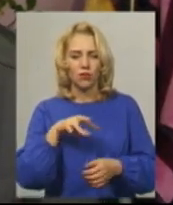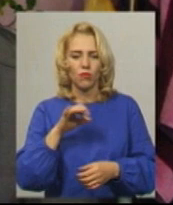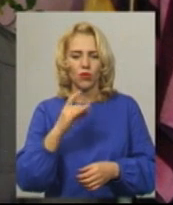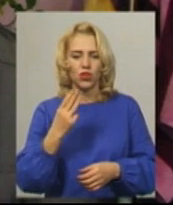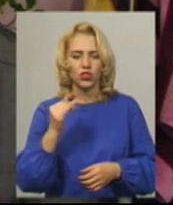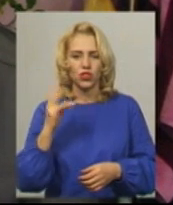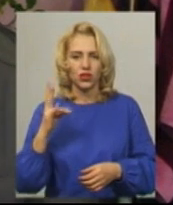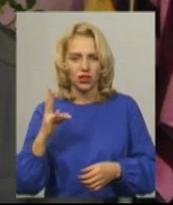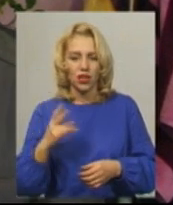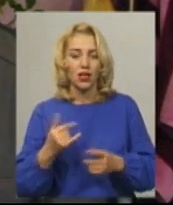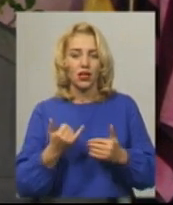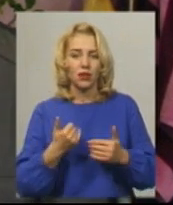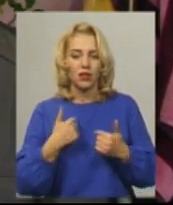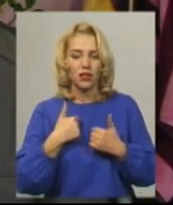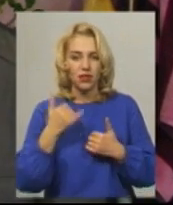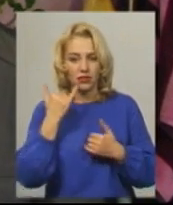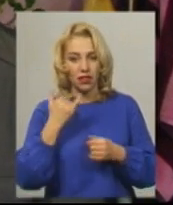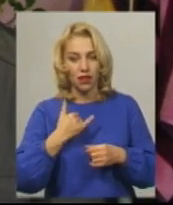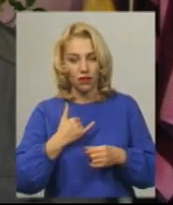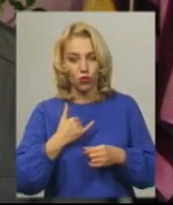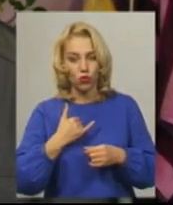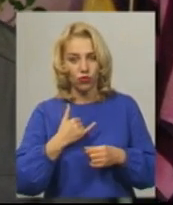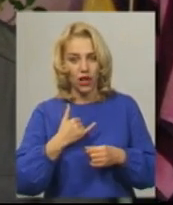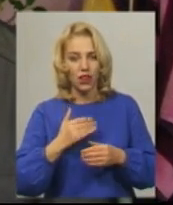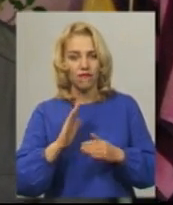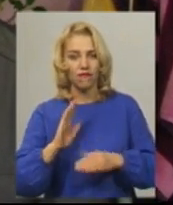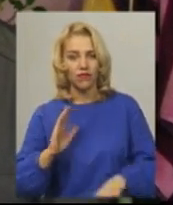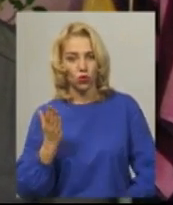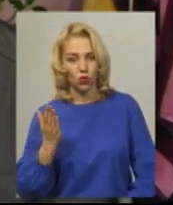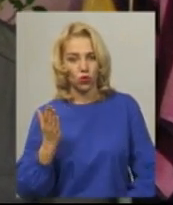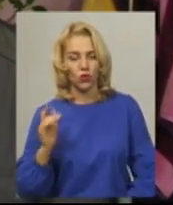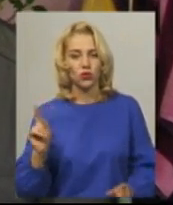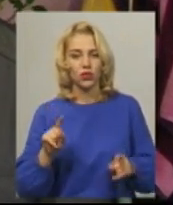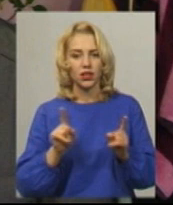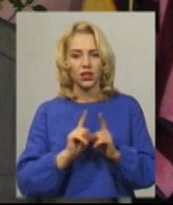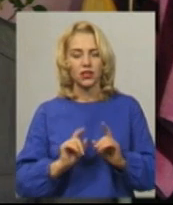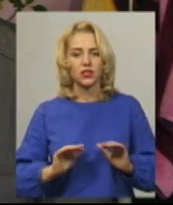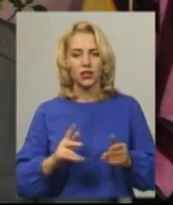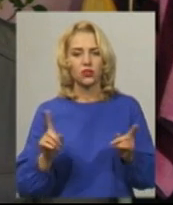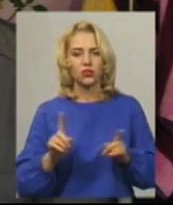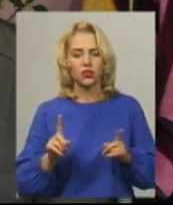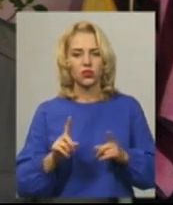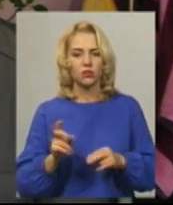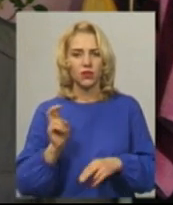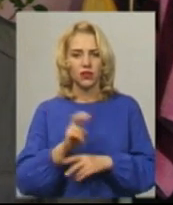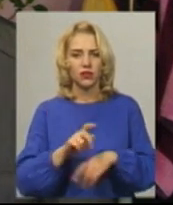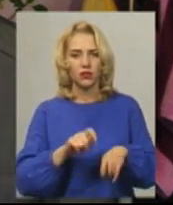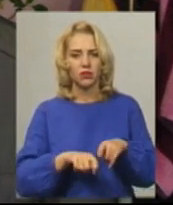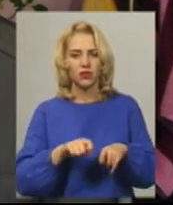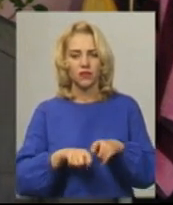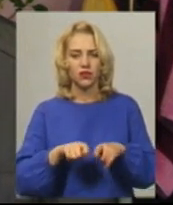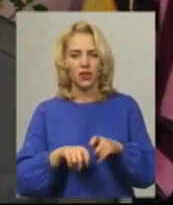Дністер. І мені зателефонували вівторок, що от таке сталося, що приїхали, перевірили, тут